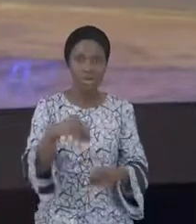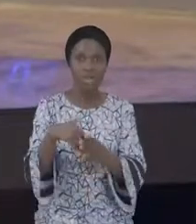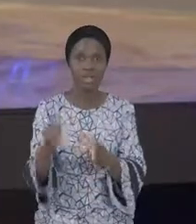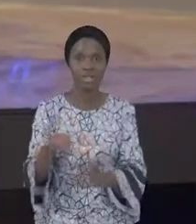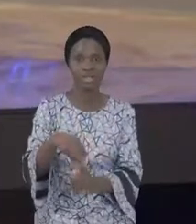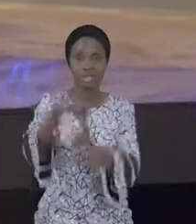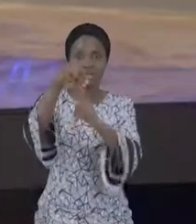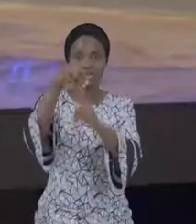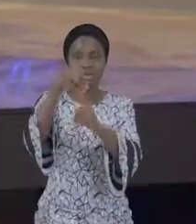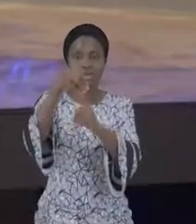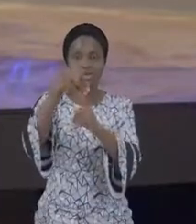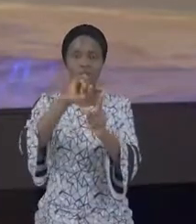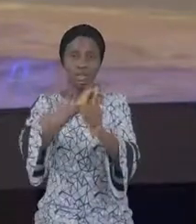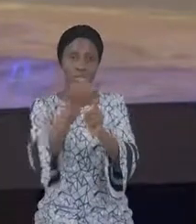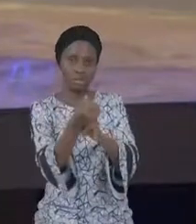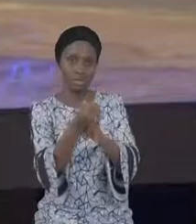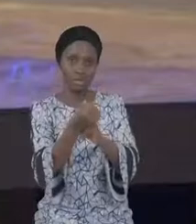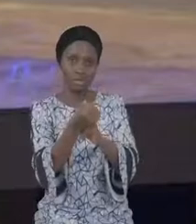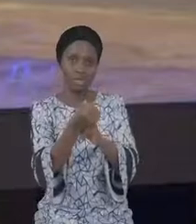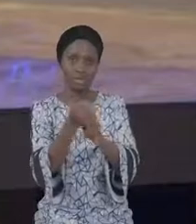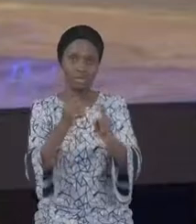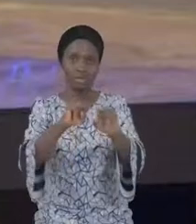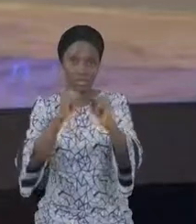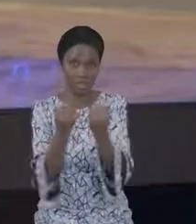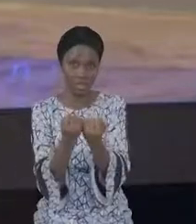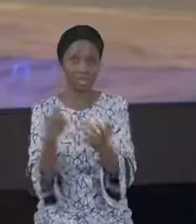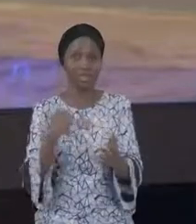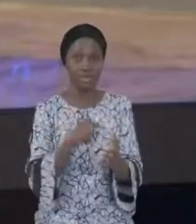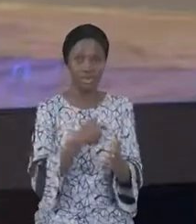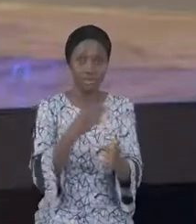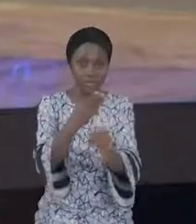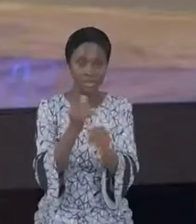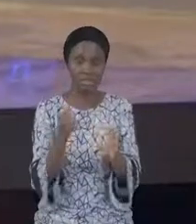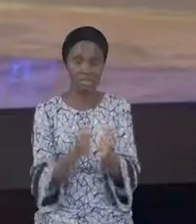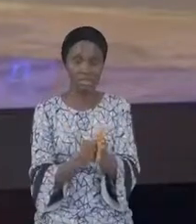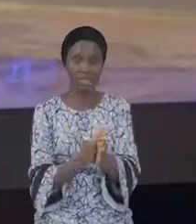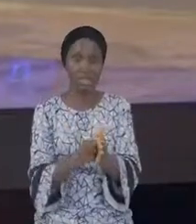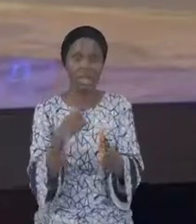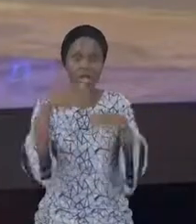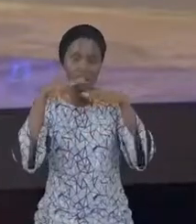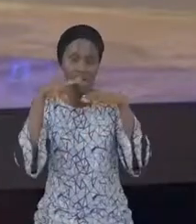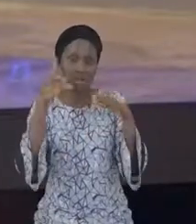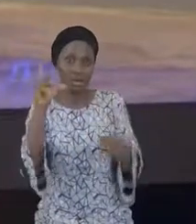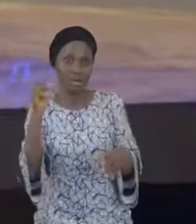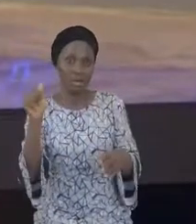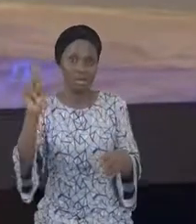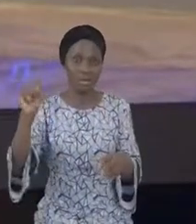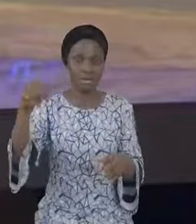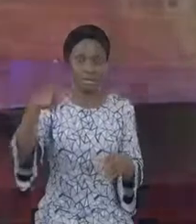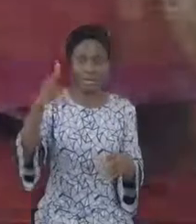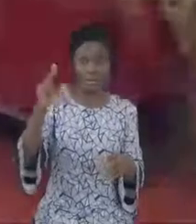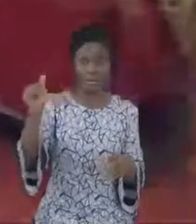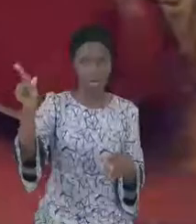donnée, take on the customs, nous the language, and the la understanding of le that langage, locality, la